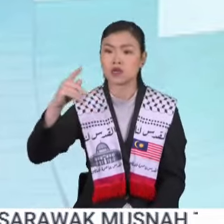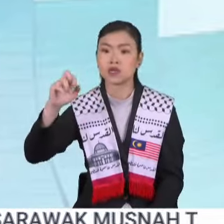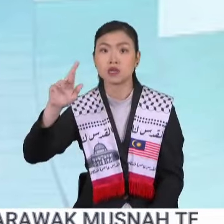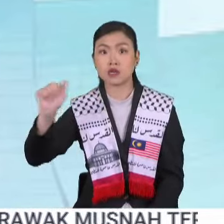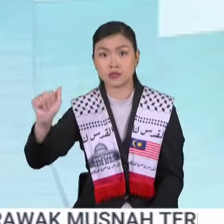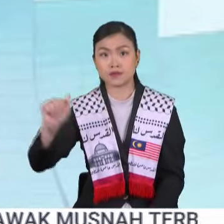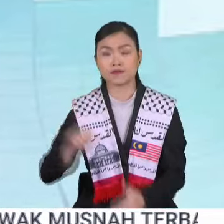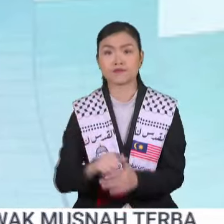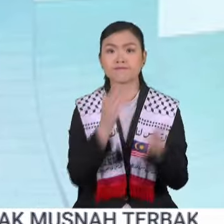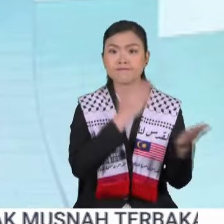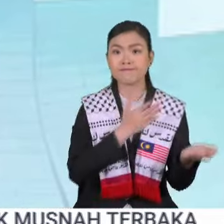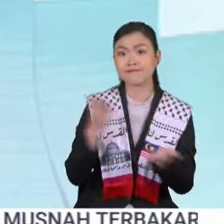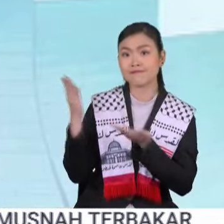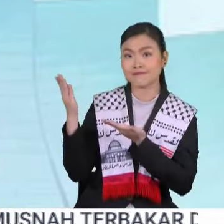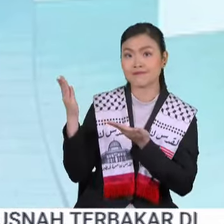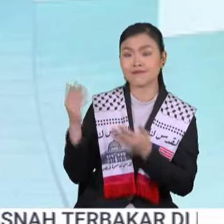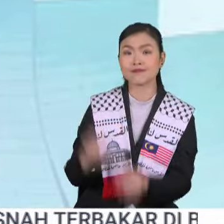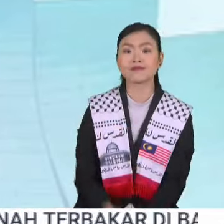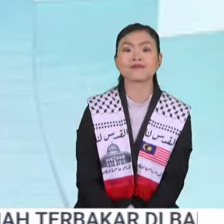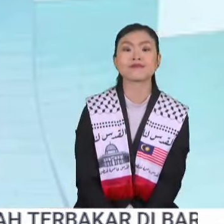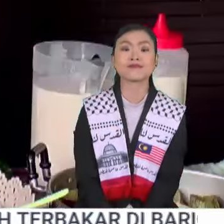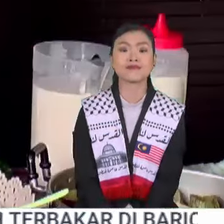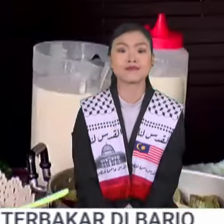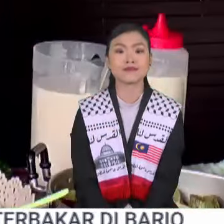Hana Adli Nasution Ahmad.